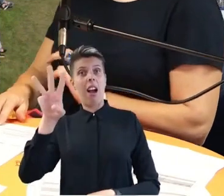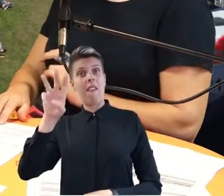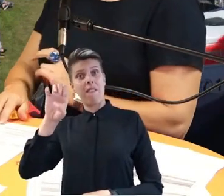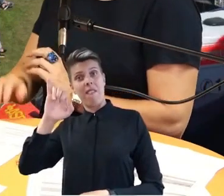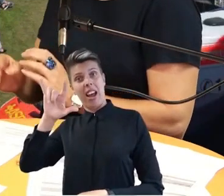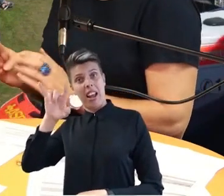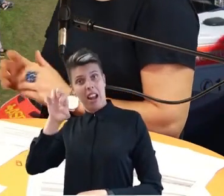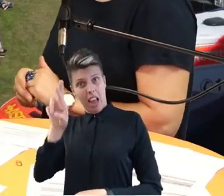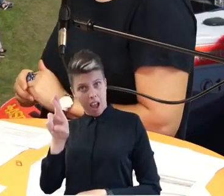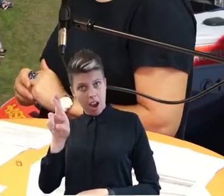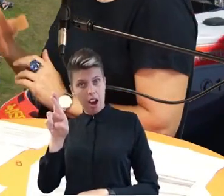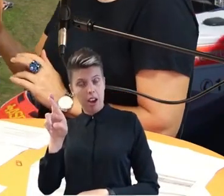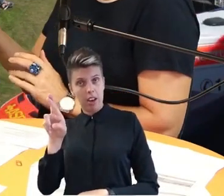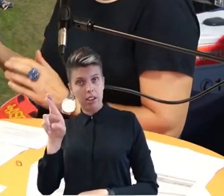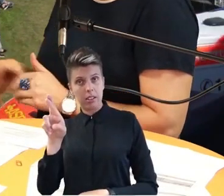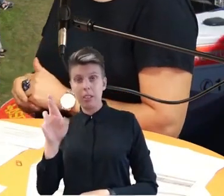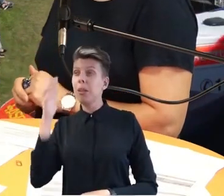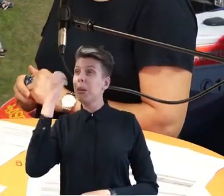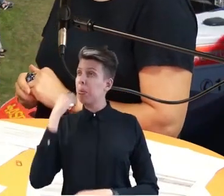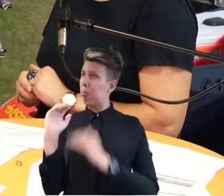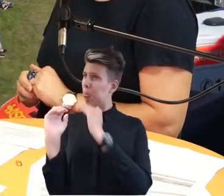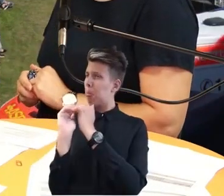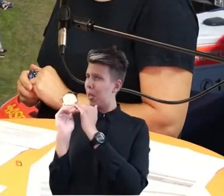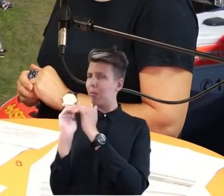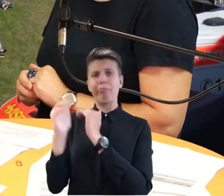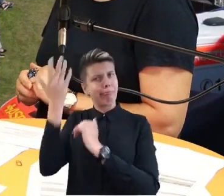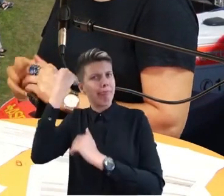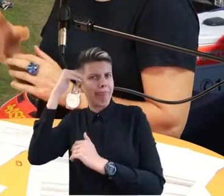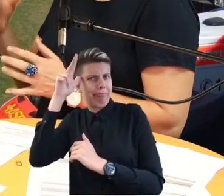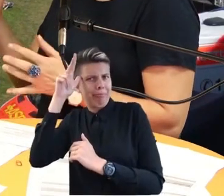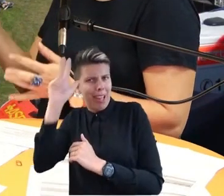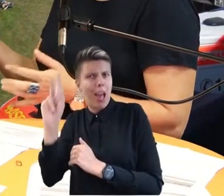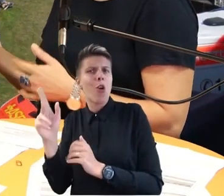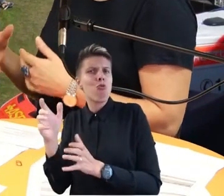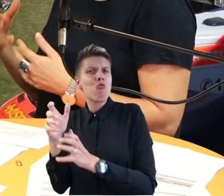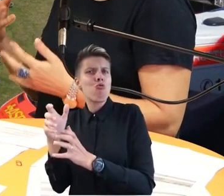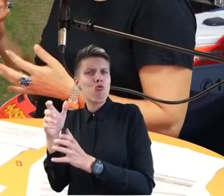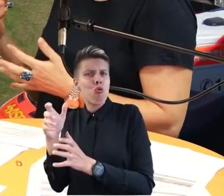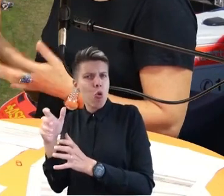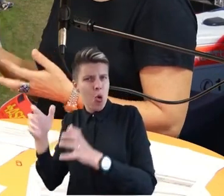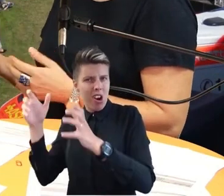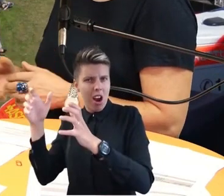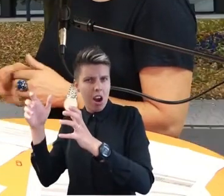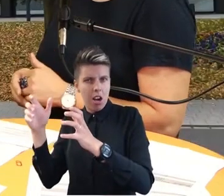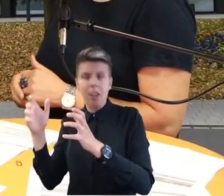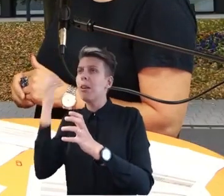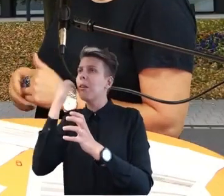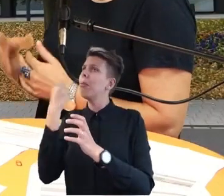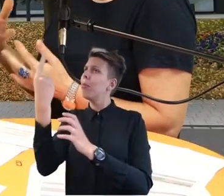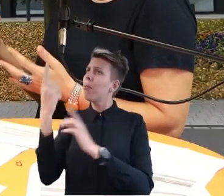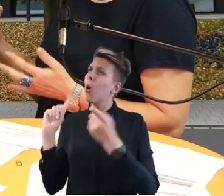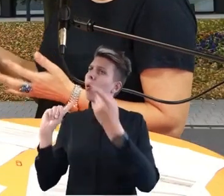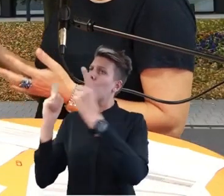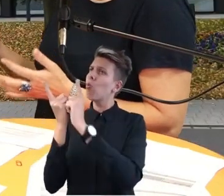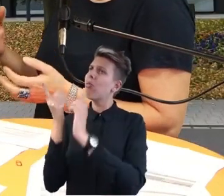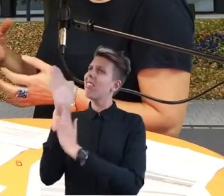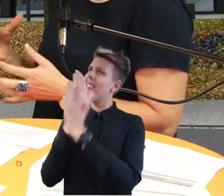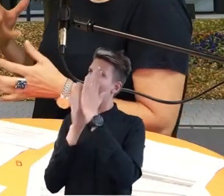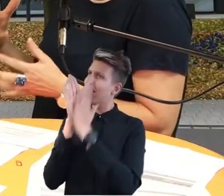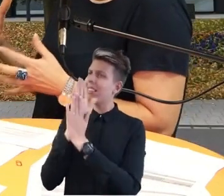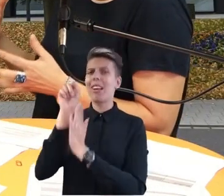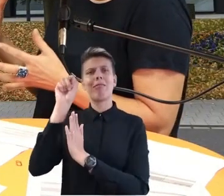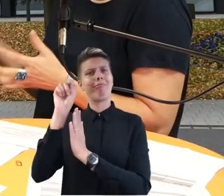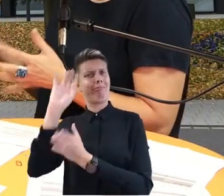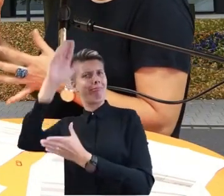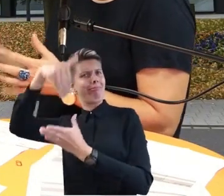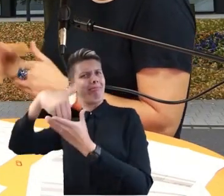würde den kollegen jetzt bitten herr krüger wenn sie war einfach erzählen was bietet die akademie